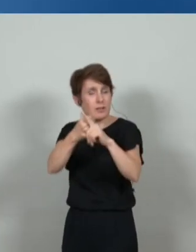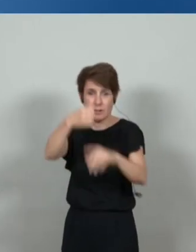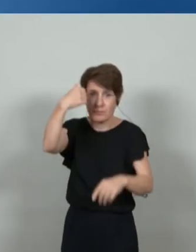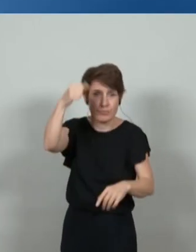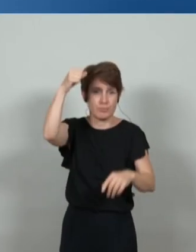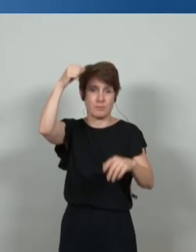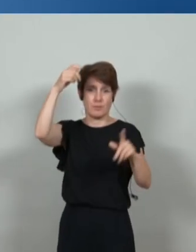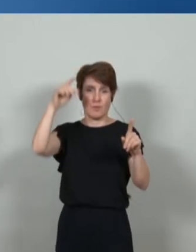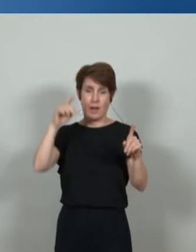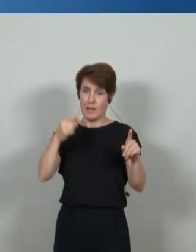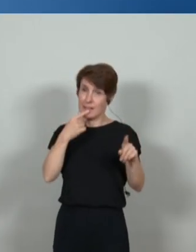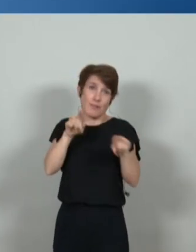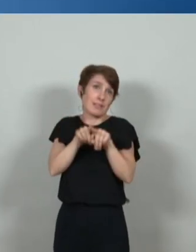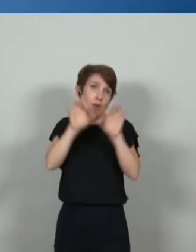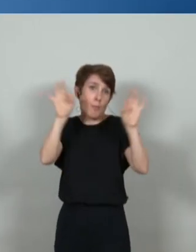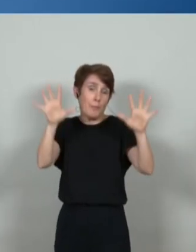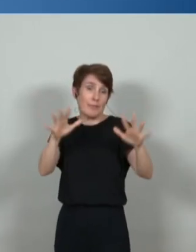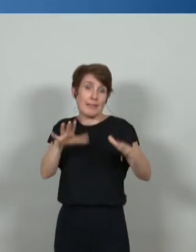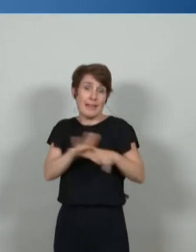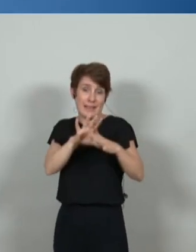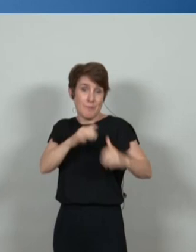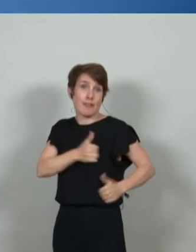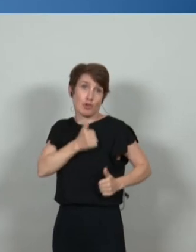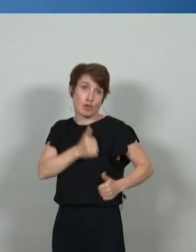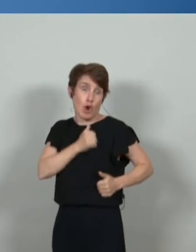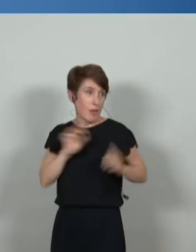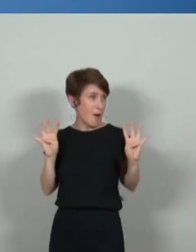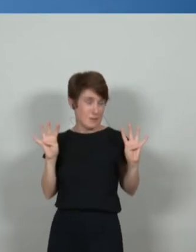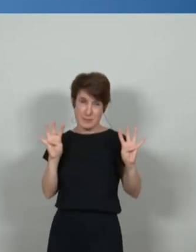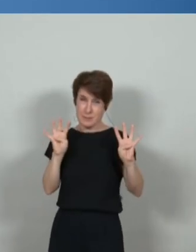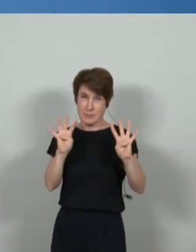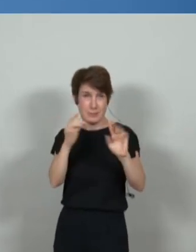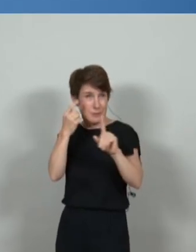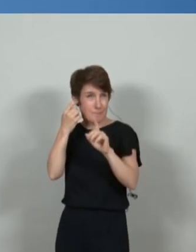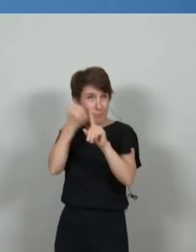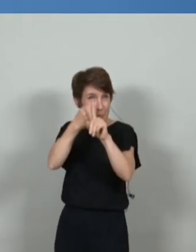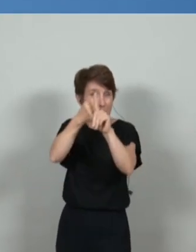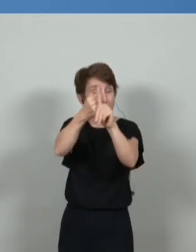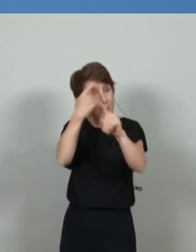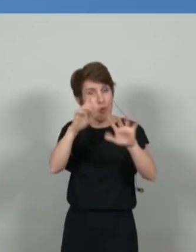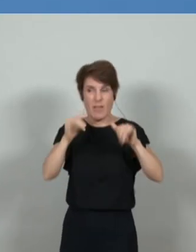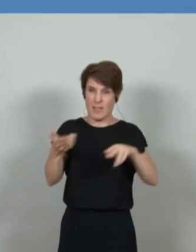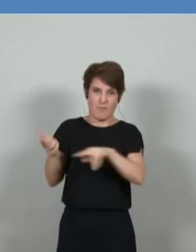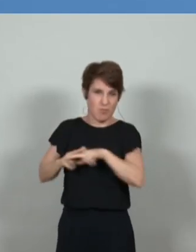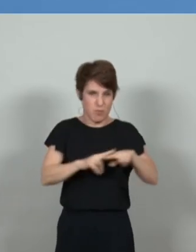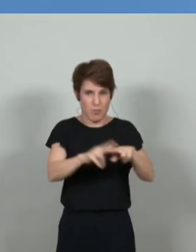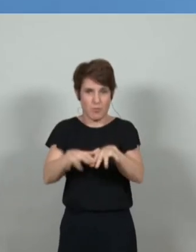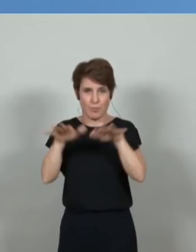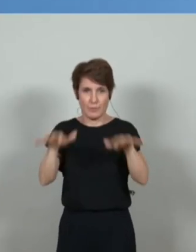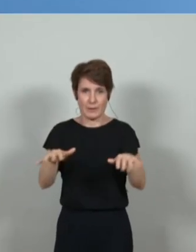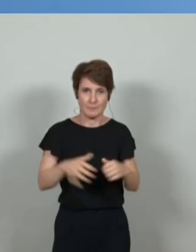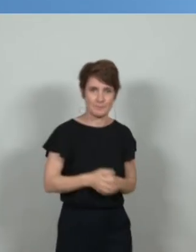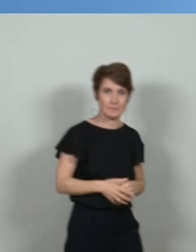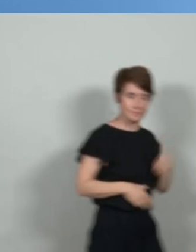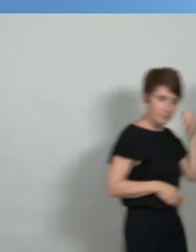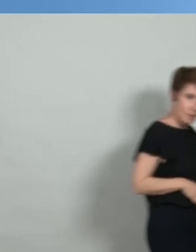toutes et tous en humble soldats face à une guerre qui tue et tuera sans pareil dans l'histoire de l'humanité le vote que j'ai aujourd'hui l'honneur